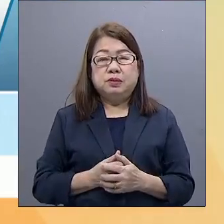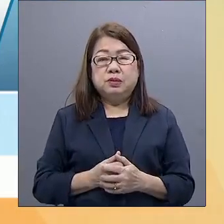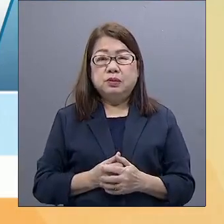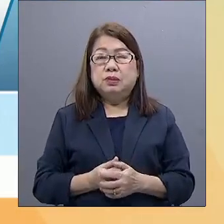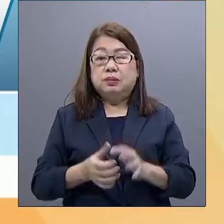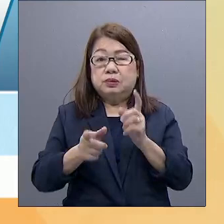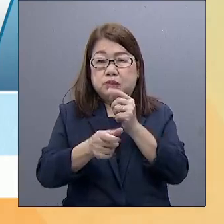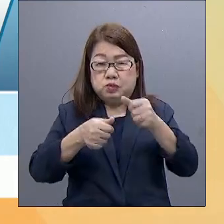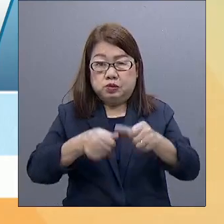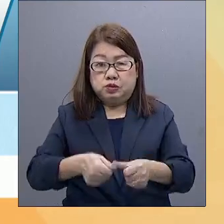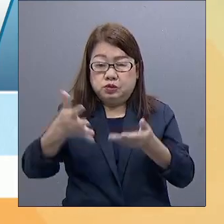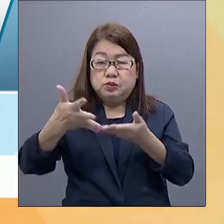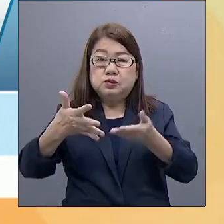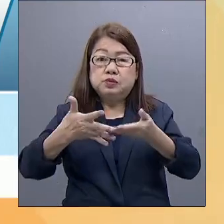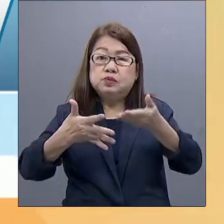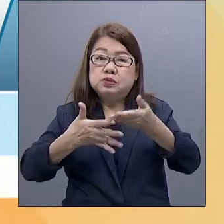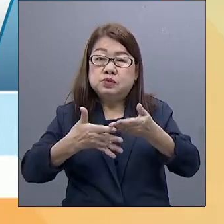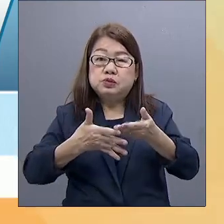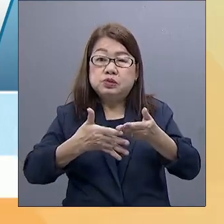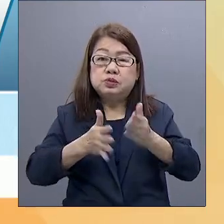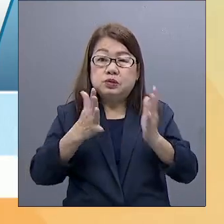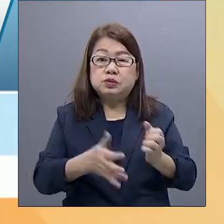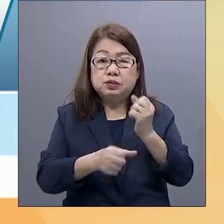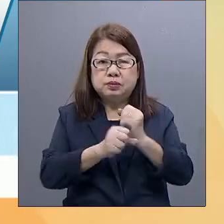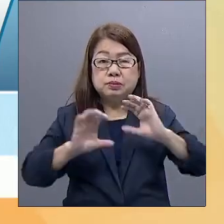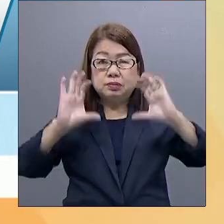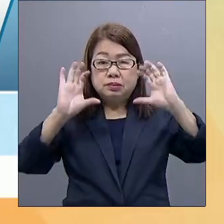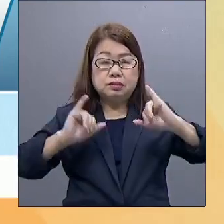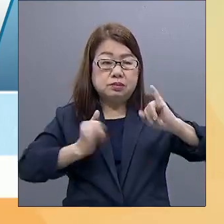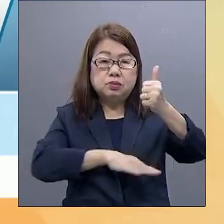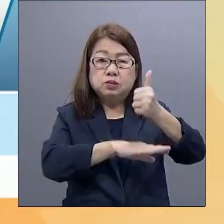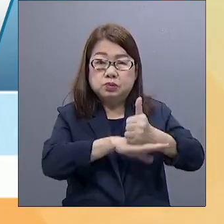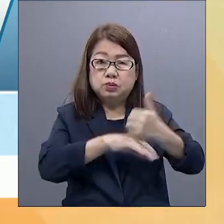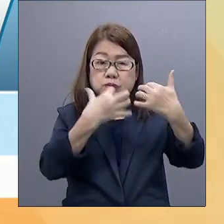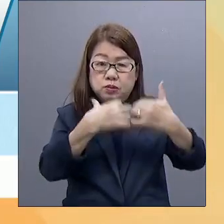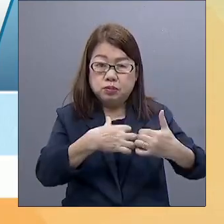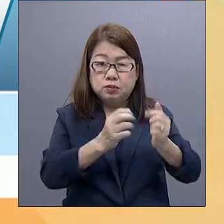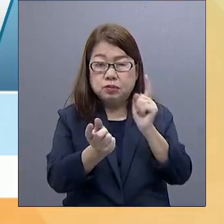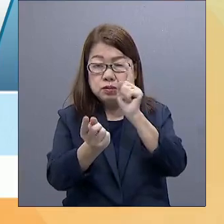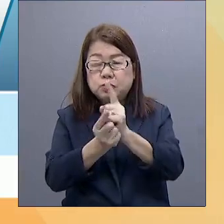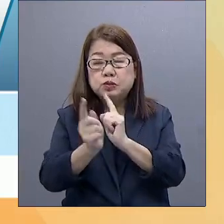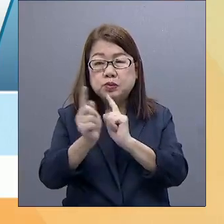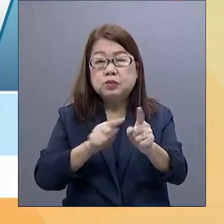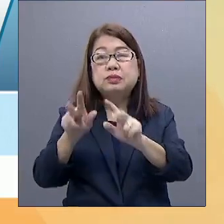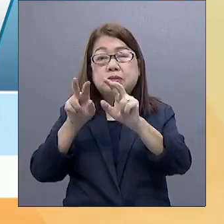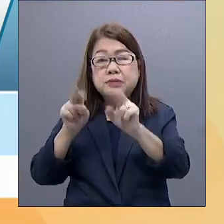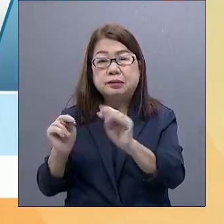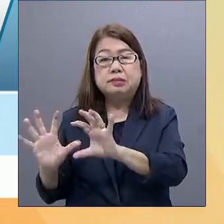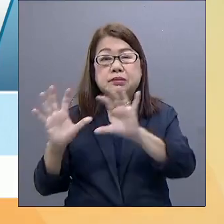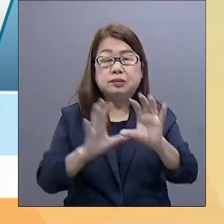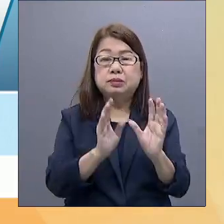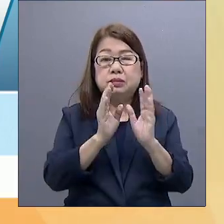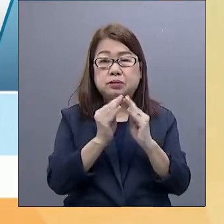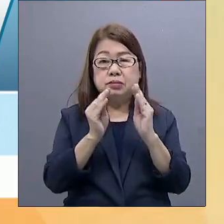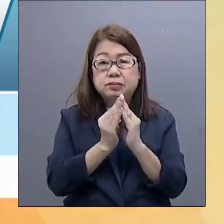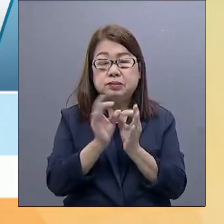ั้นตอนที่เจานัท ราชเข้ามาaren p compan. lเดีจะมโครงการแบบนี้เกดขเกดขึ้